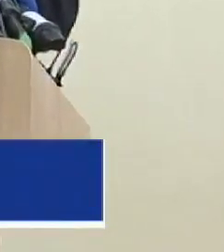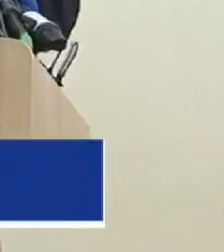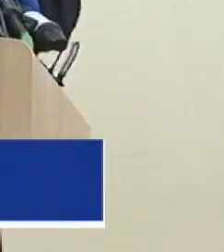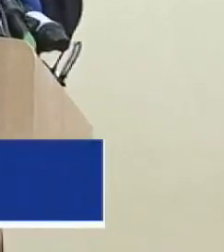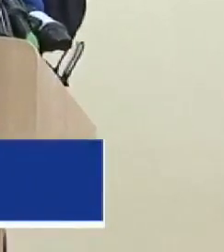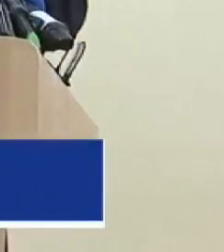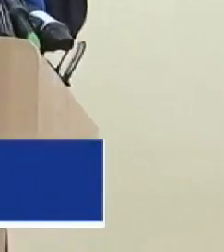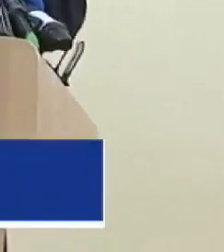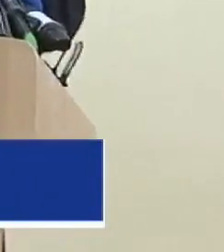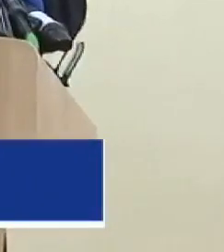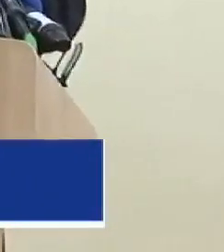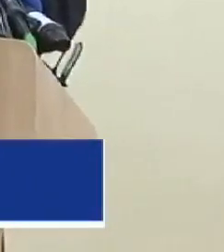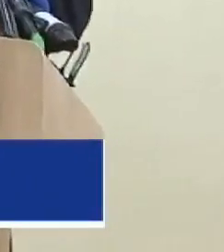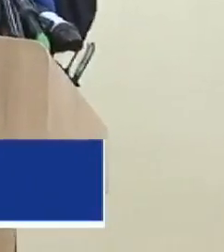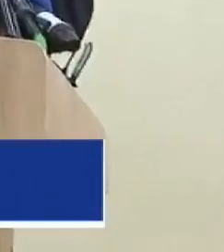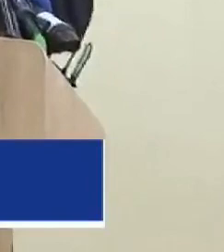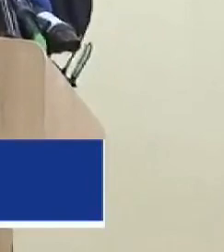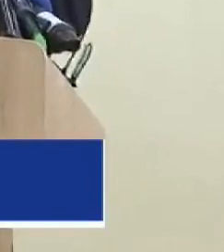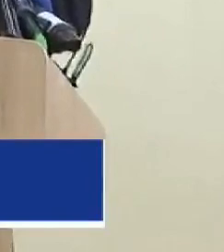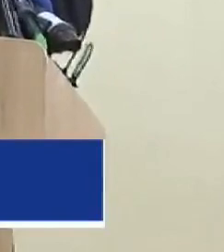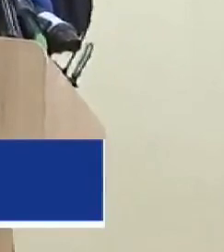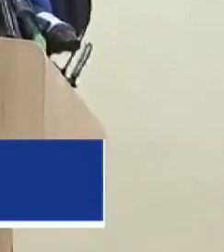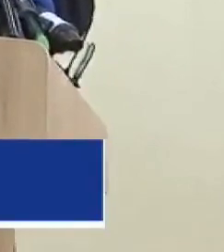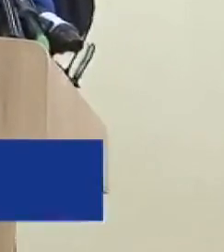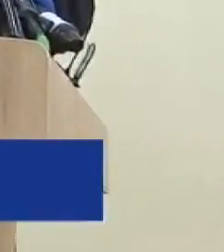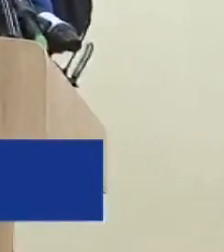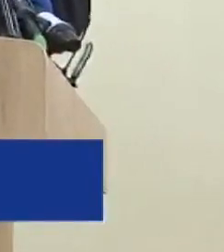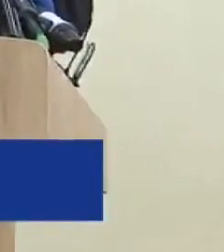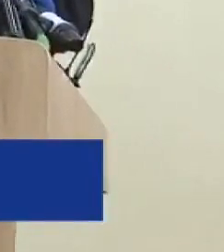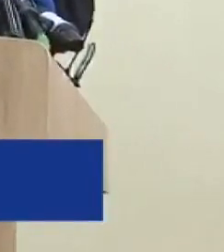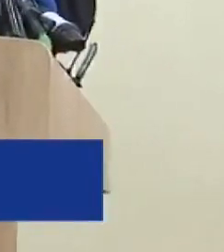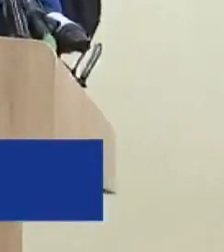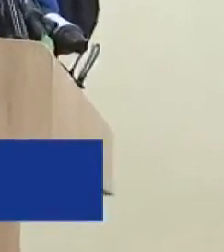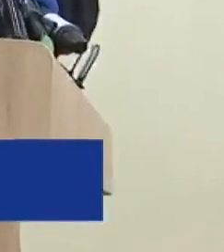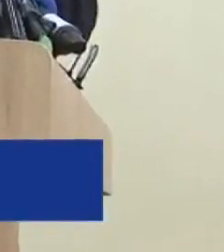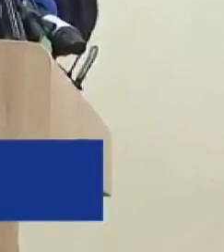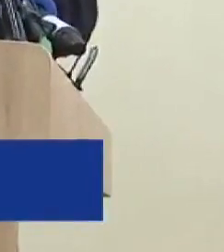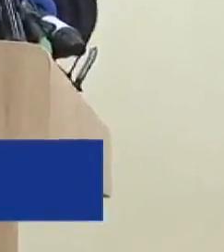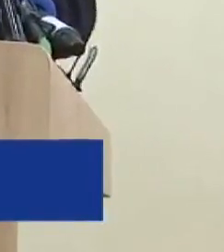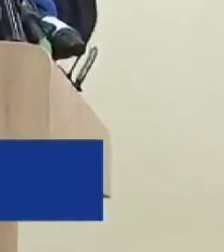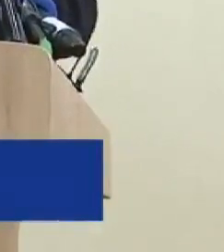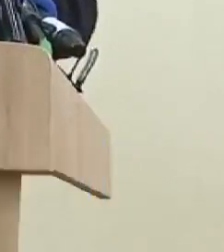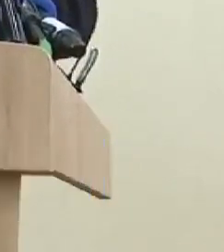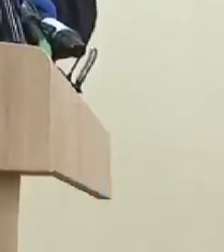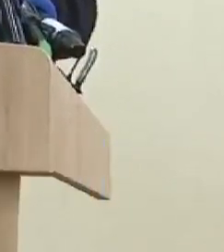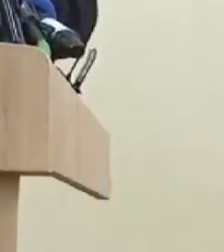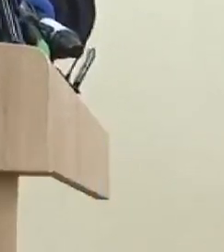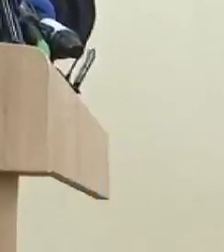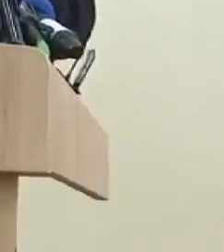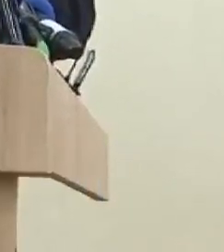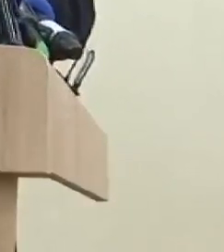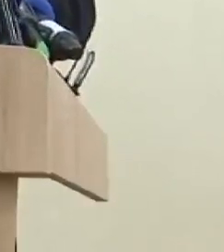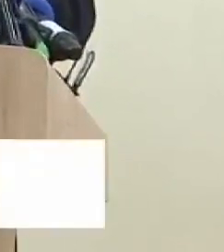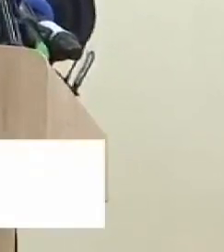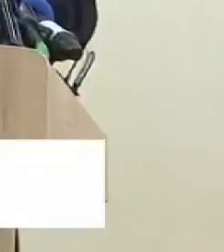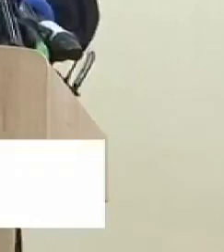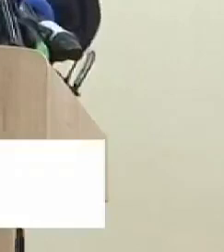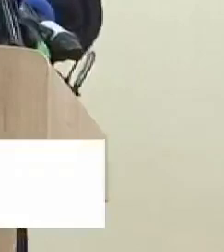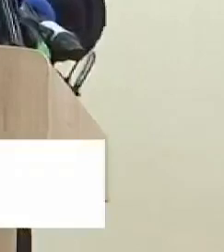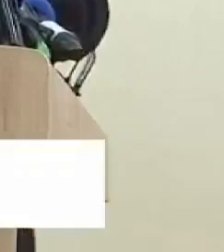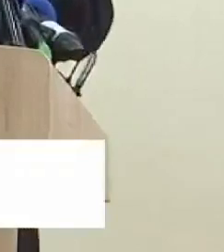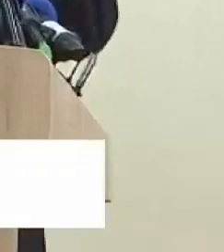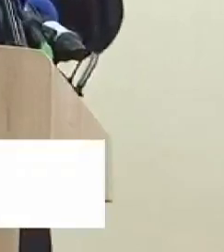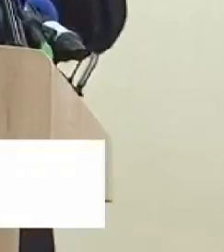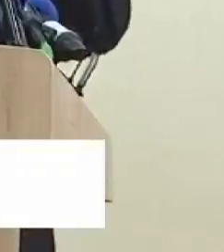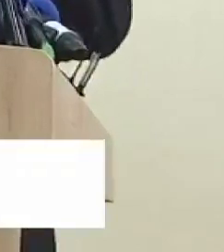байгууллагатай тусгаарлал гаргаж авсан байгаа. Мөн Орхон аймаг дээрх иргэн тусгаарлагдсан байгаа. Тэр мөн одоо эмнэлэгт өрхийн